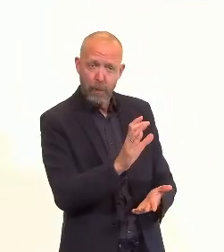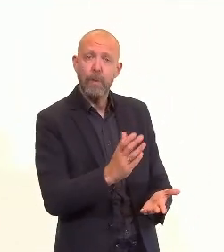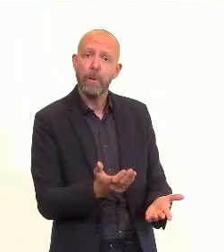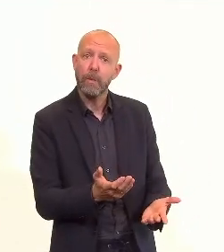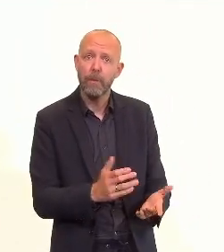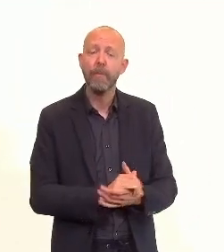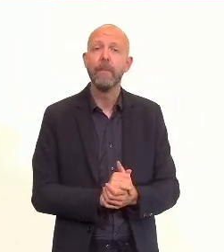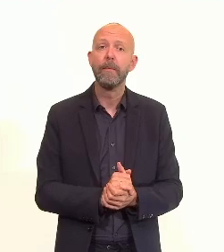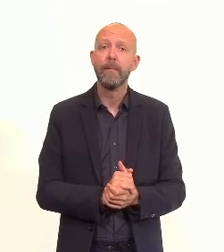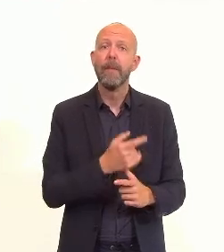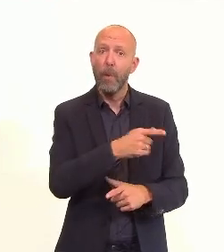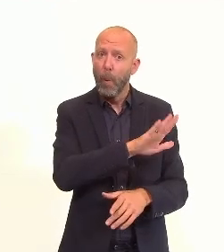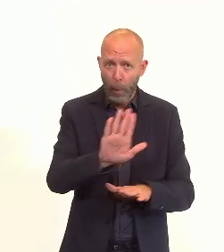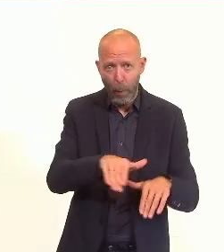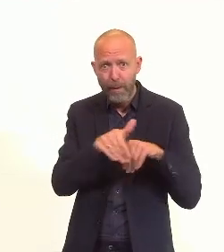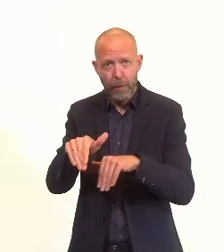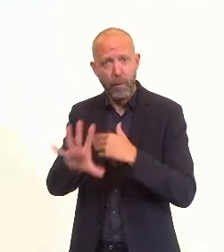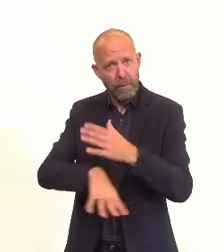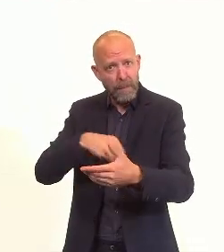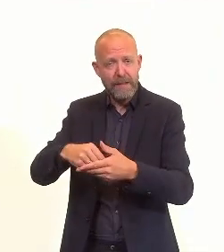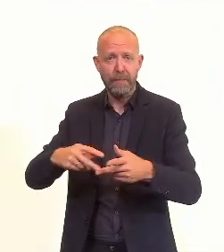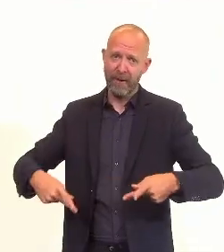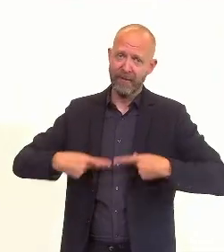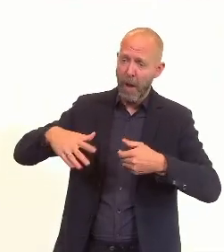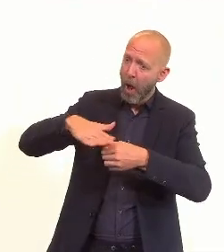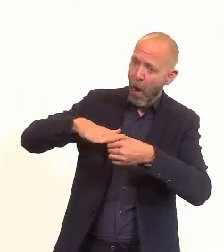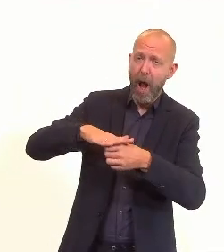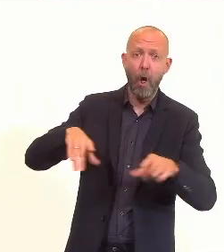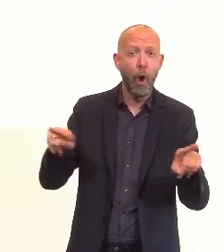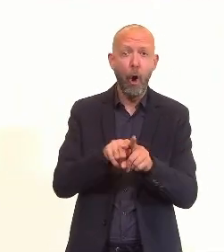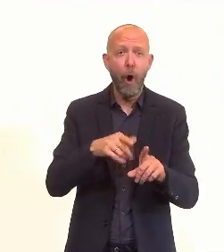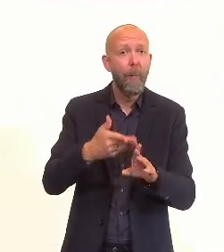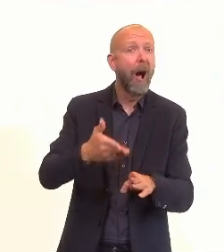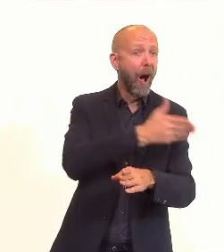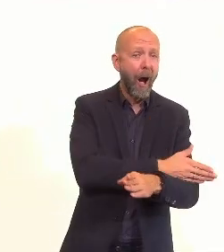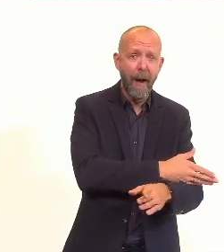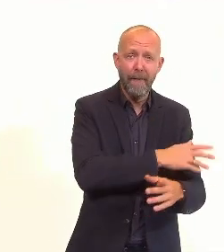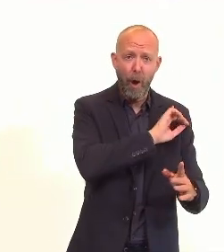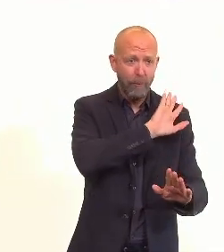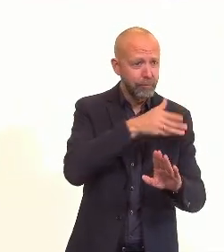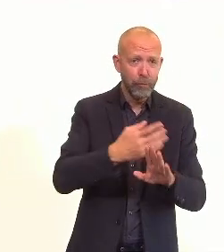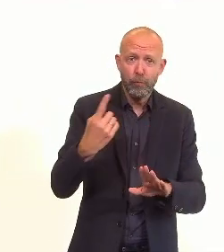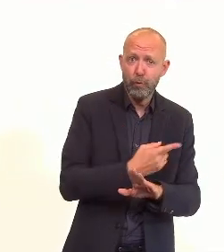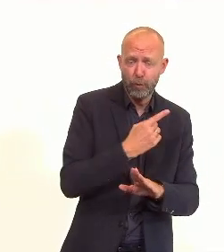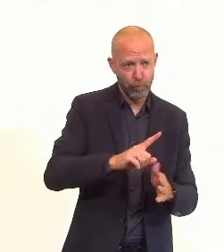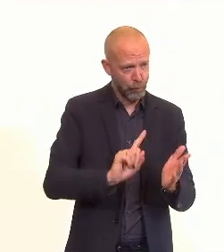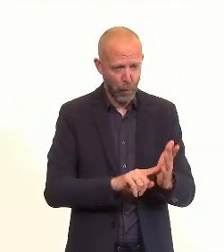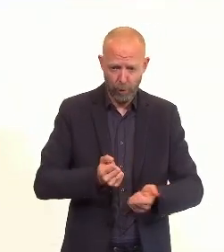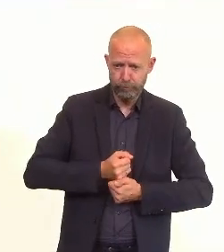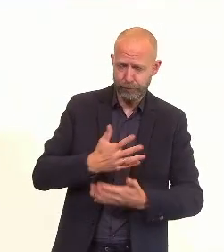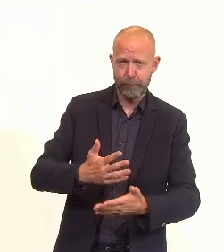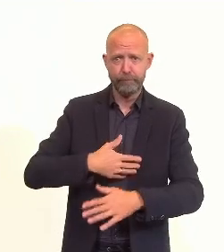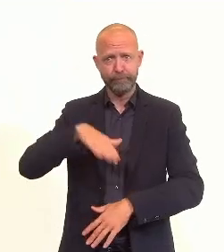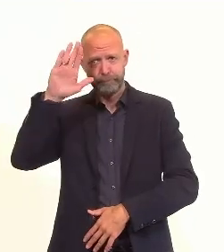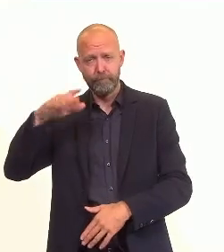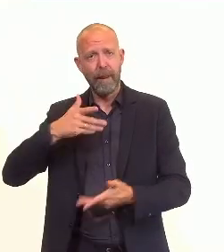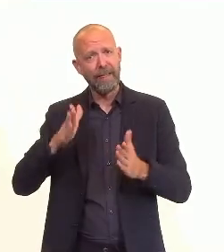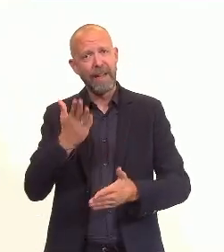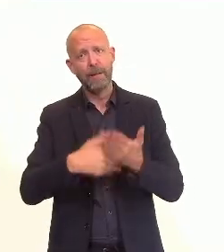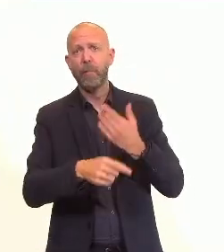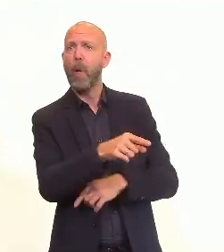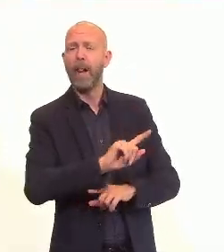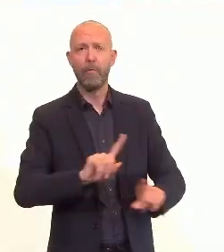et continuer à participer à la vie locale comme elles ont toujours fait jusqu'à présent et qu'elles ont leur mot à dire et qu'on ne doit pas décider pour elles. Donc l'idée,